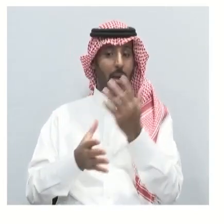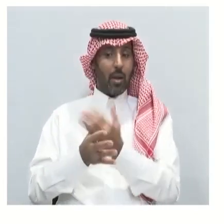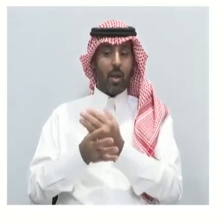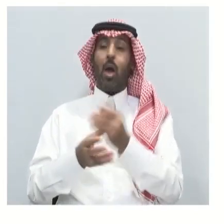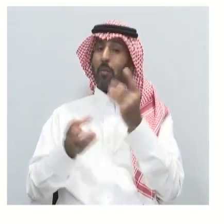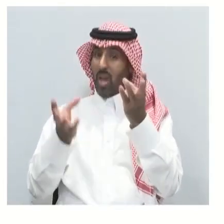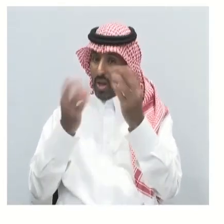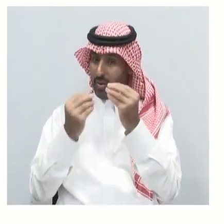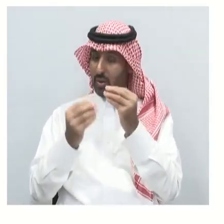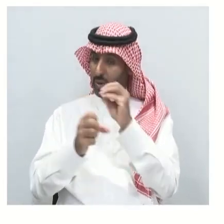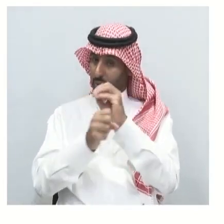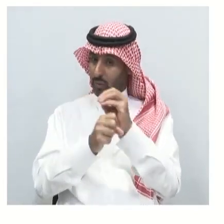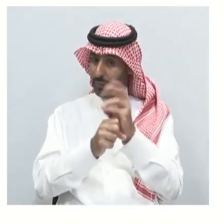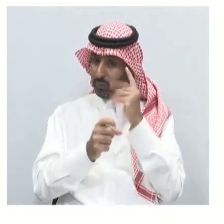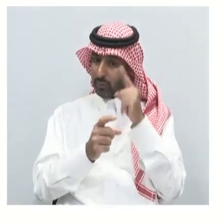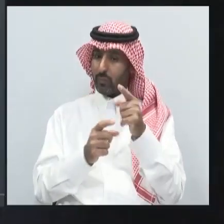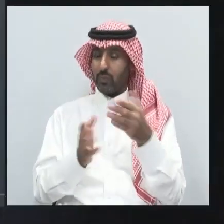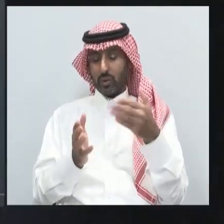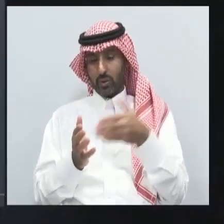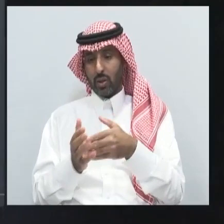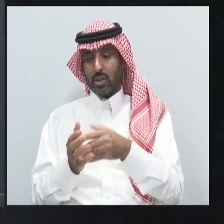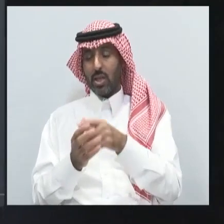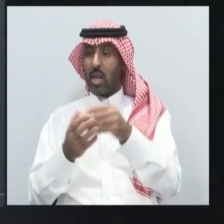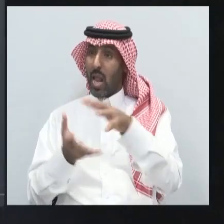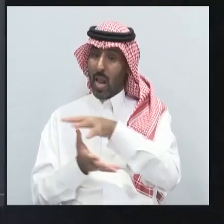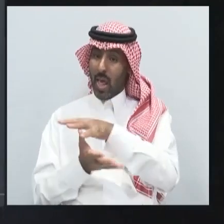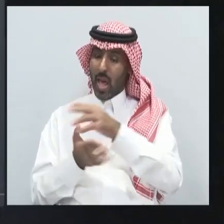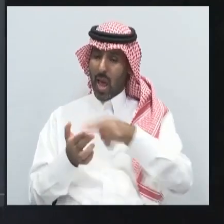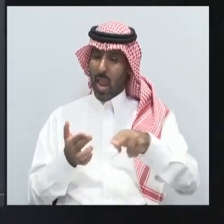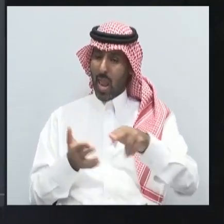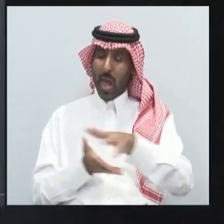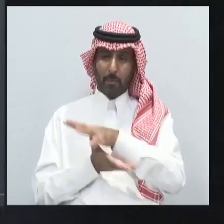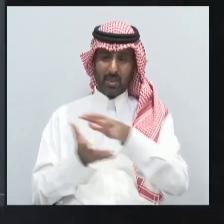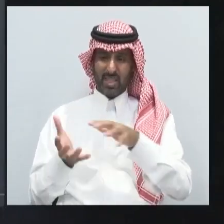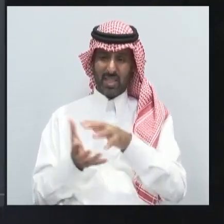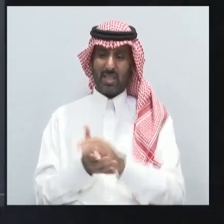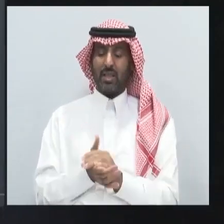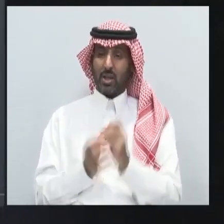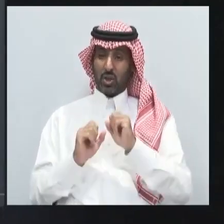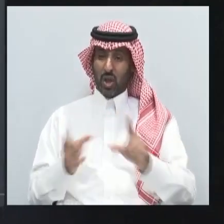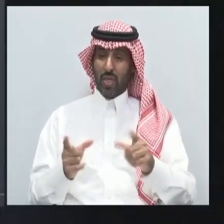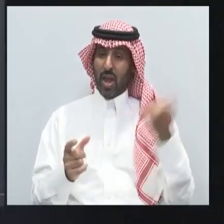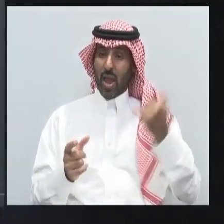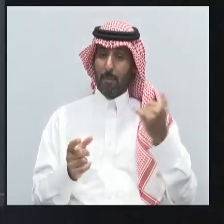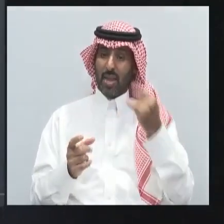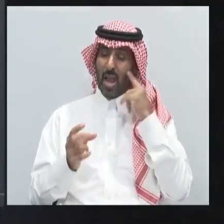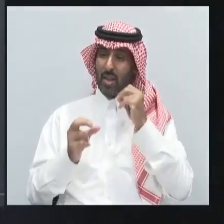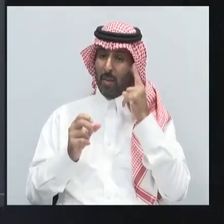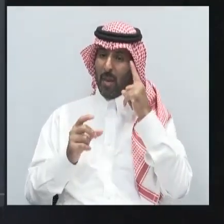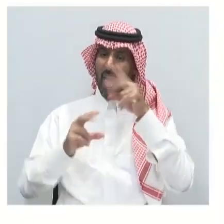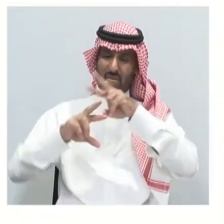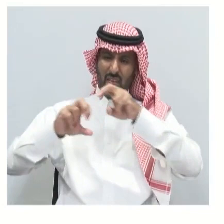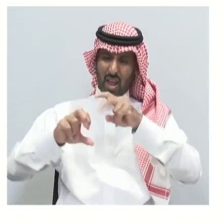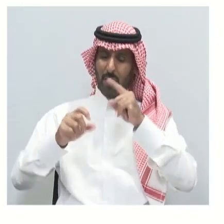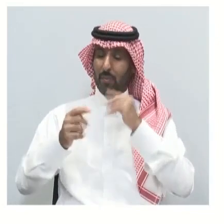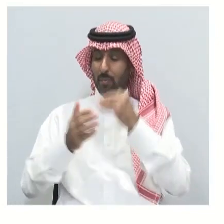باختيار مشكله الى ان يصل الى حل مشكله تتضح اهميه البحث العلمي للطالب من خلال